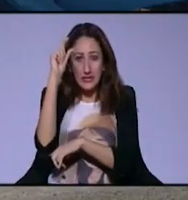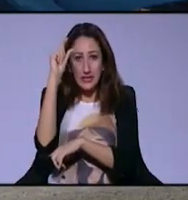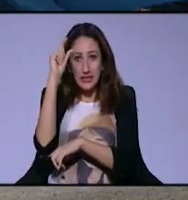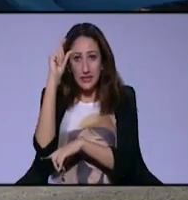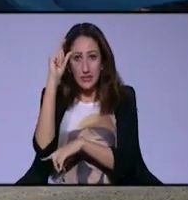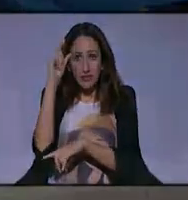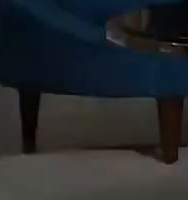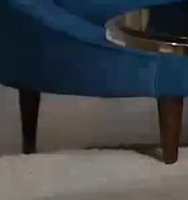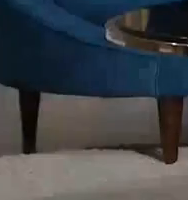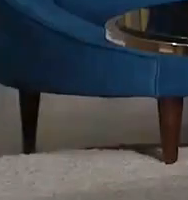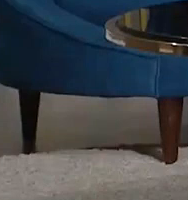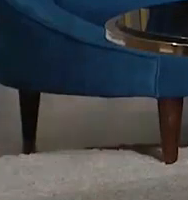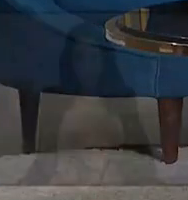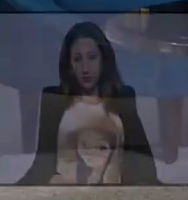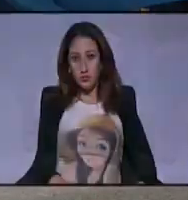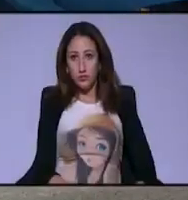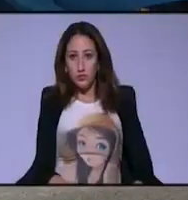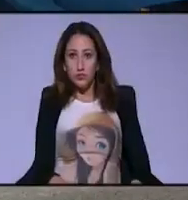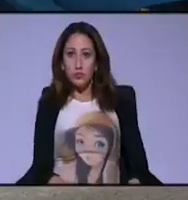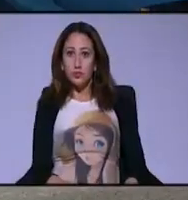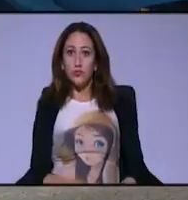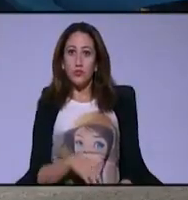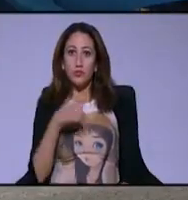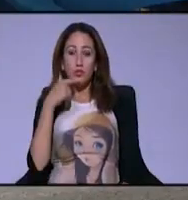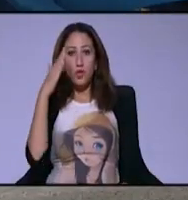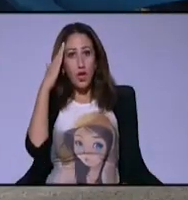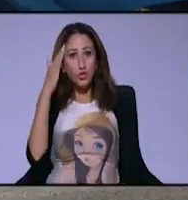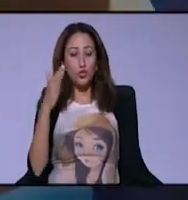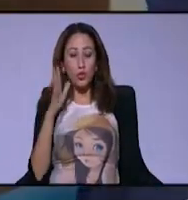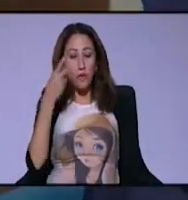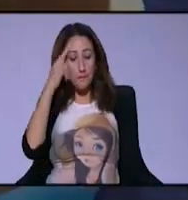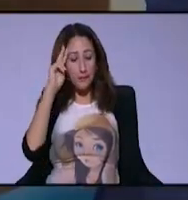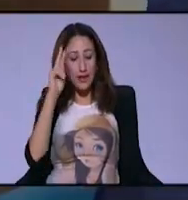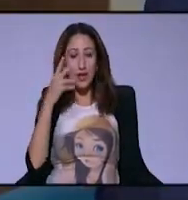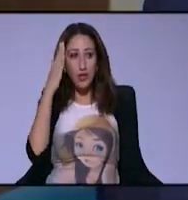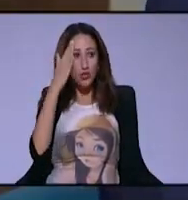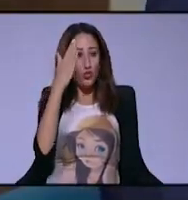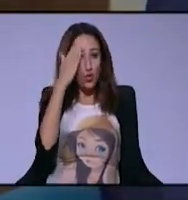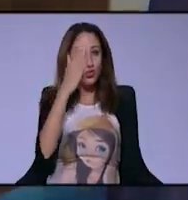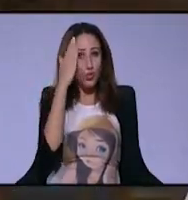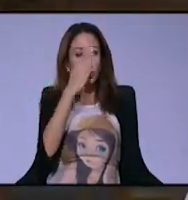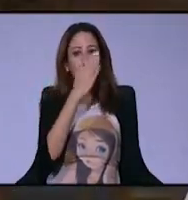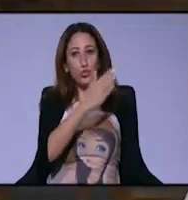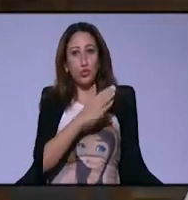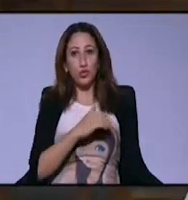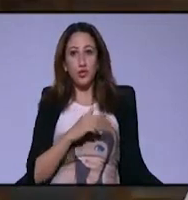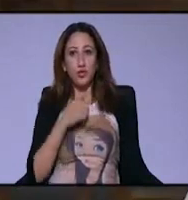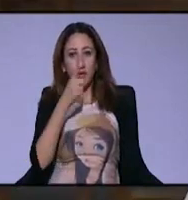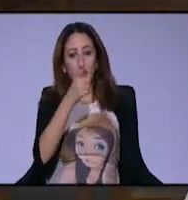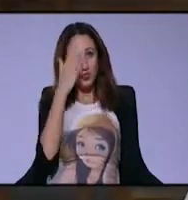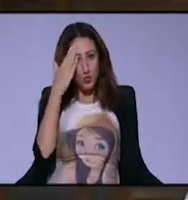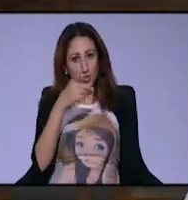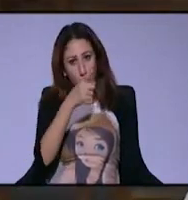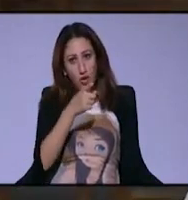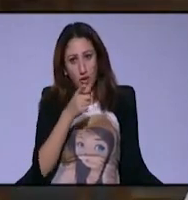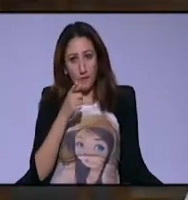في الاستوديو. الحقيقة انا مش عارف اشكر مين ولا مين من وحيان. شكرا ليك يا استاذ مجدي الحقيقه، لان